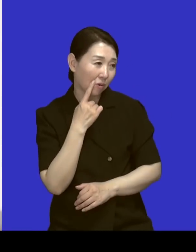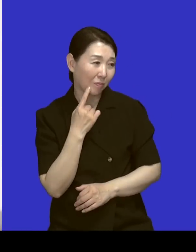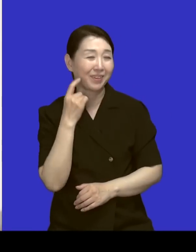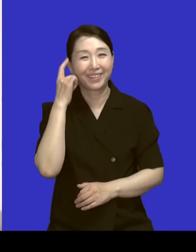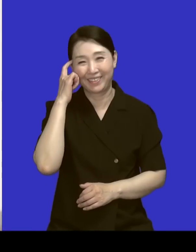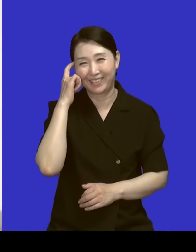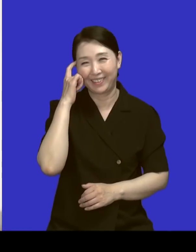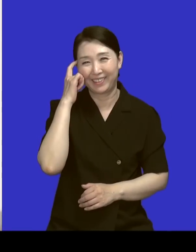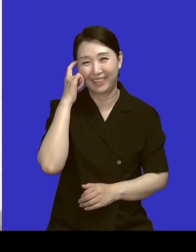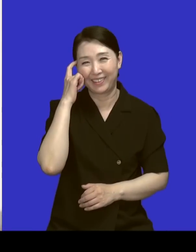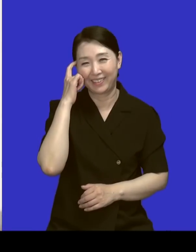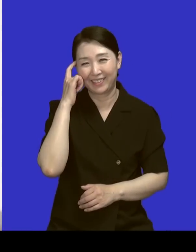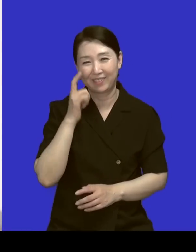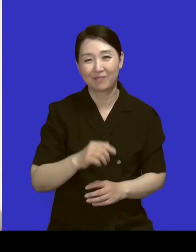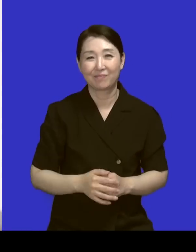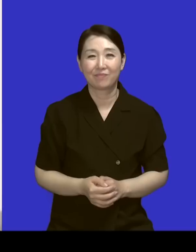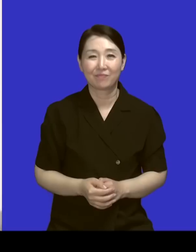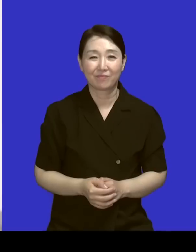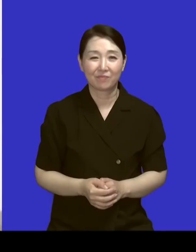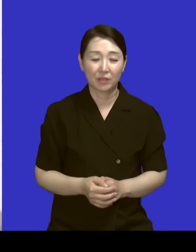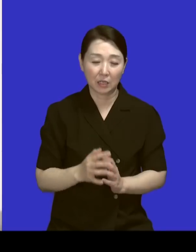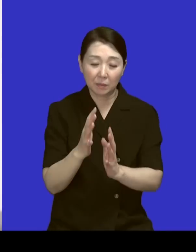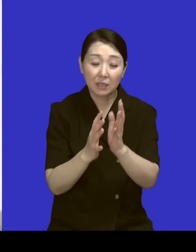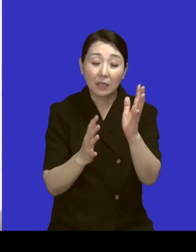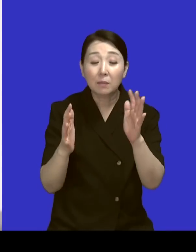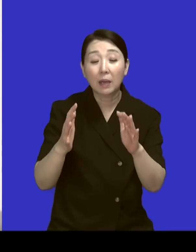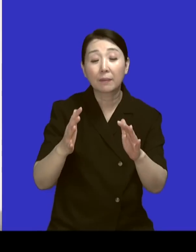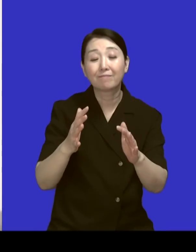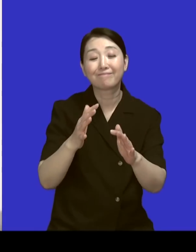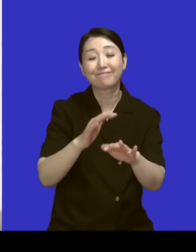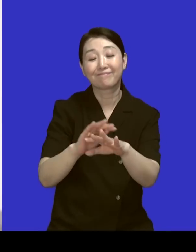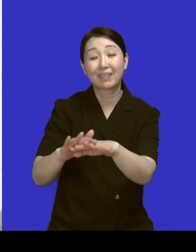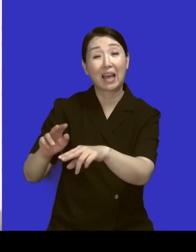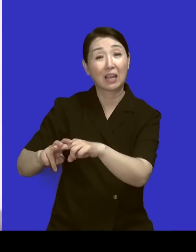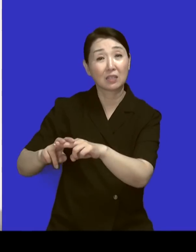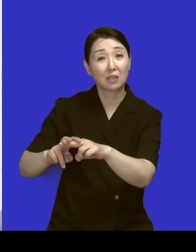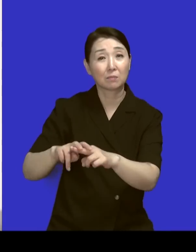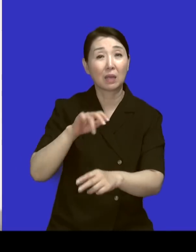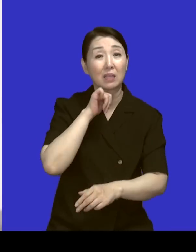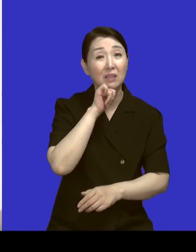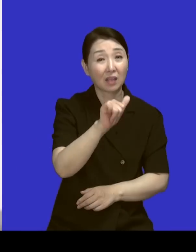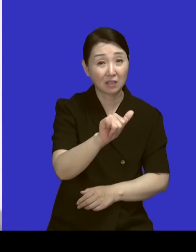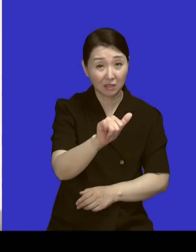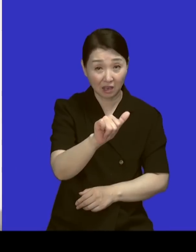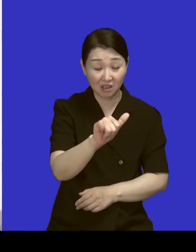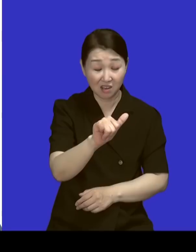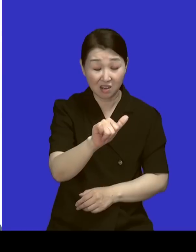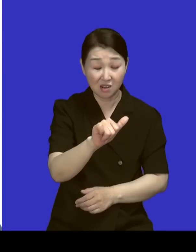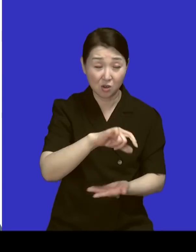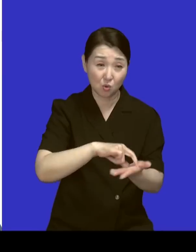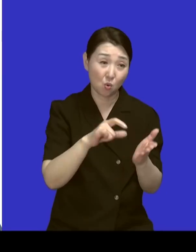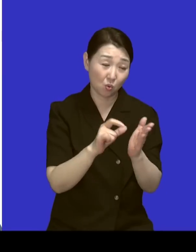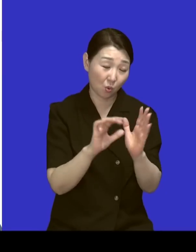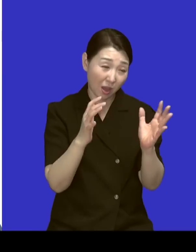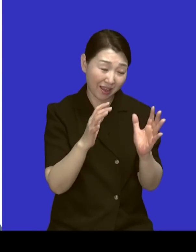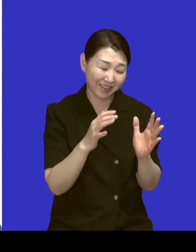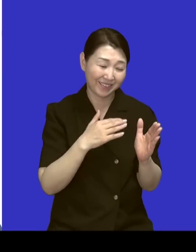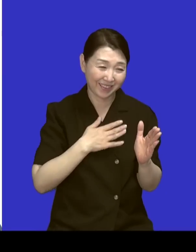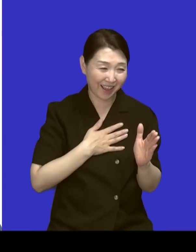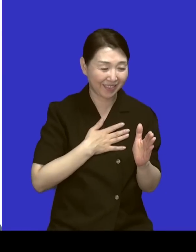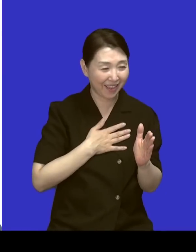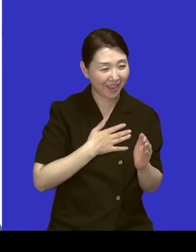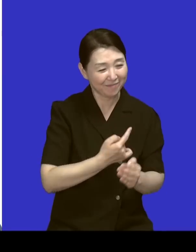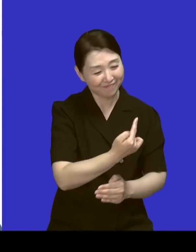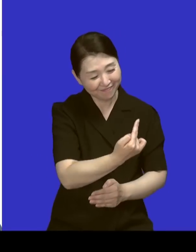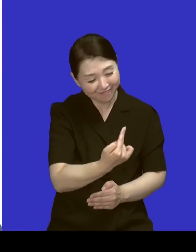생각하고 있었는데 네. 잔디밭에 앉아있는데 한 5살도 안 된 것 같은 아이가 아장아장 저한테